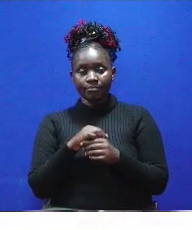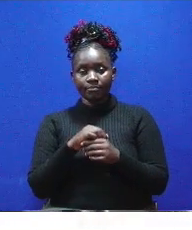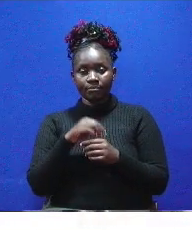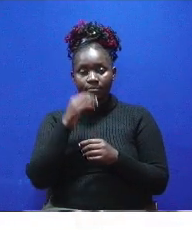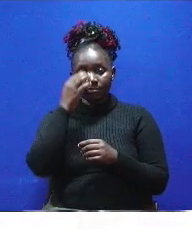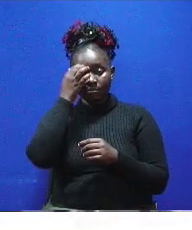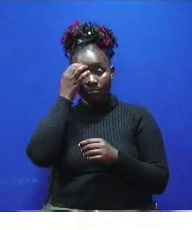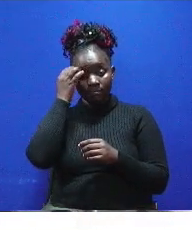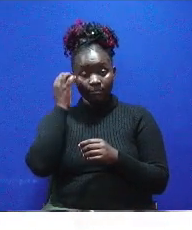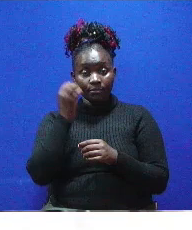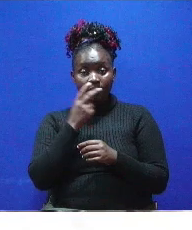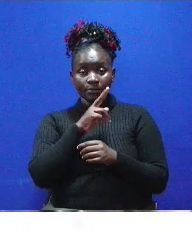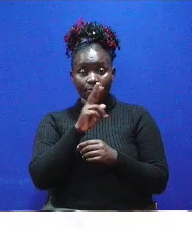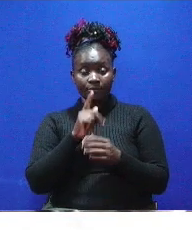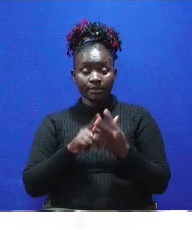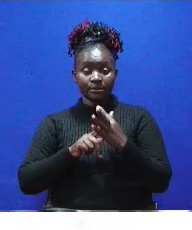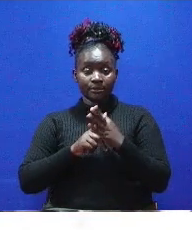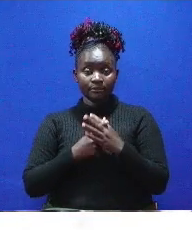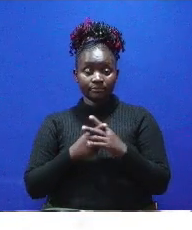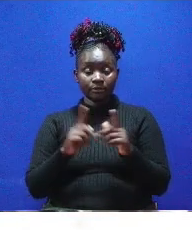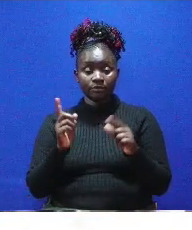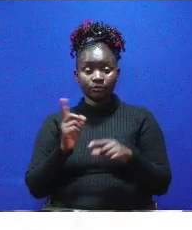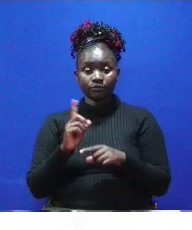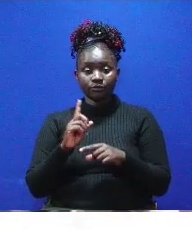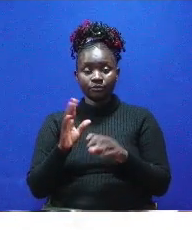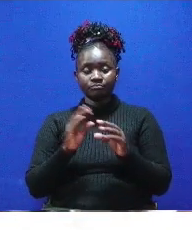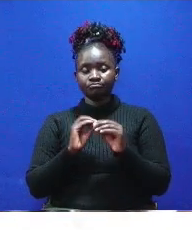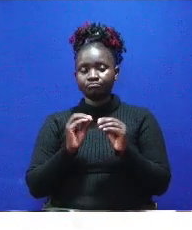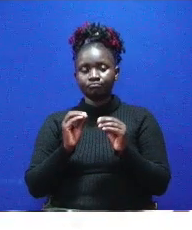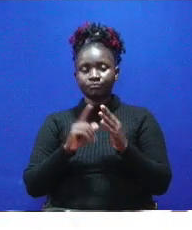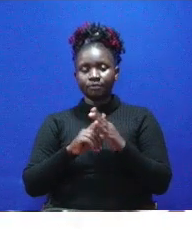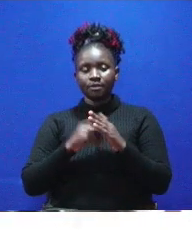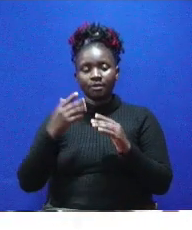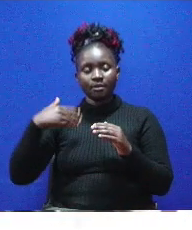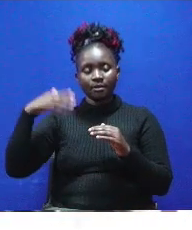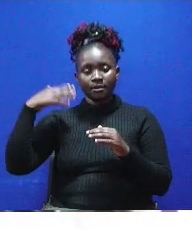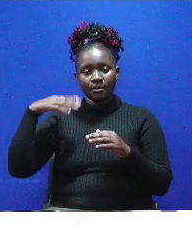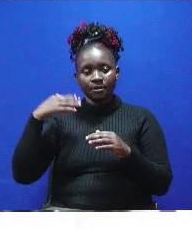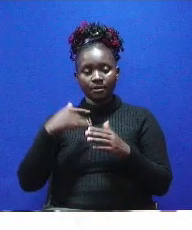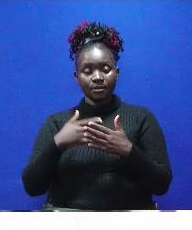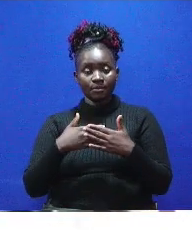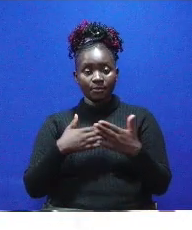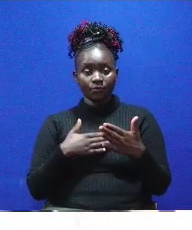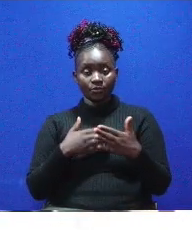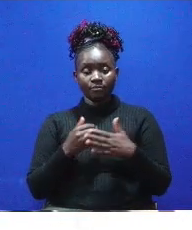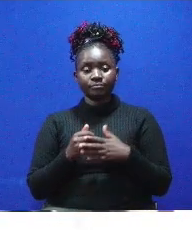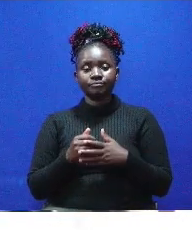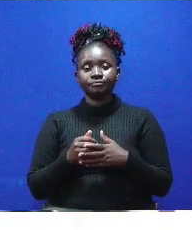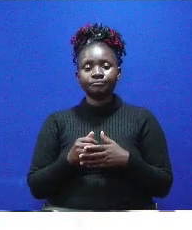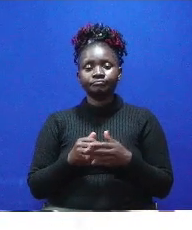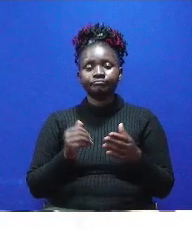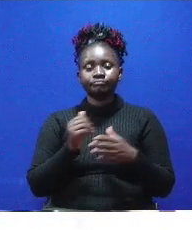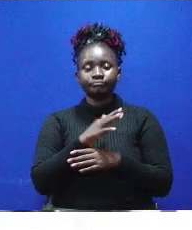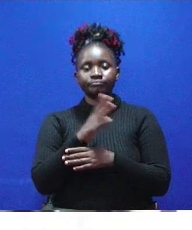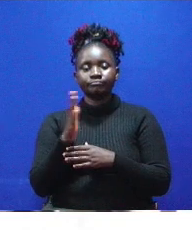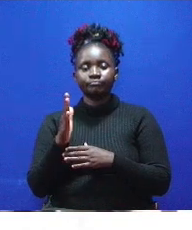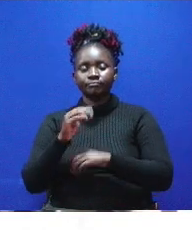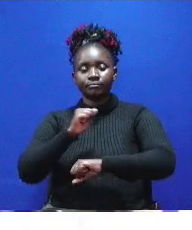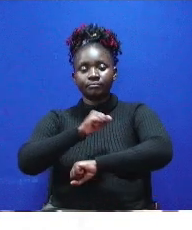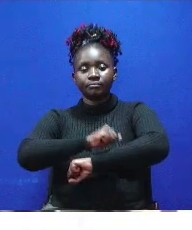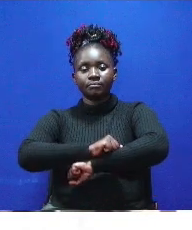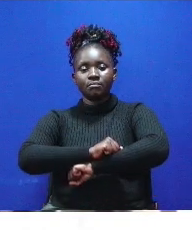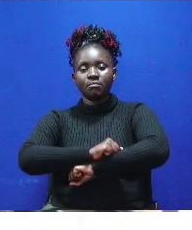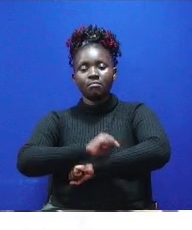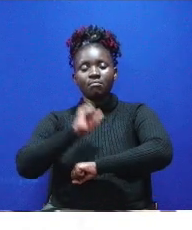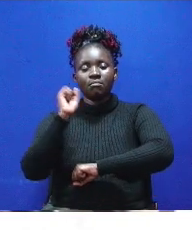kupanda miti na tujaanza leo tu. Tulikuwa tumeanza hapo awali. Tumepanda katika mashule, na hii shule ni